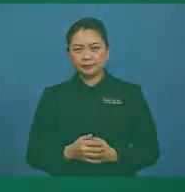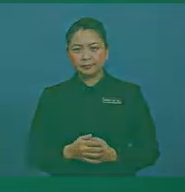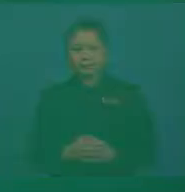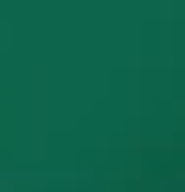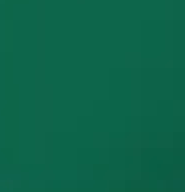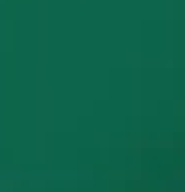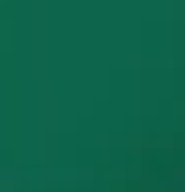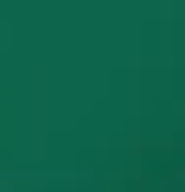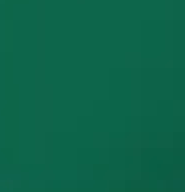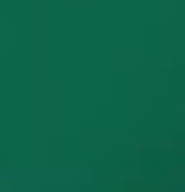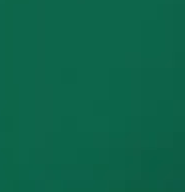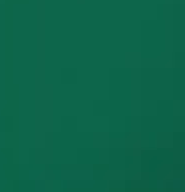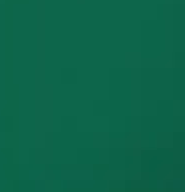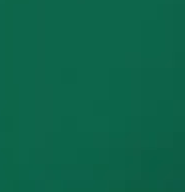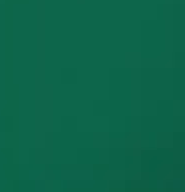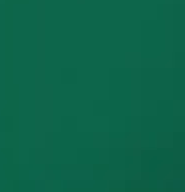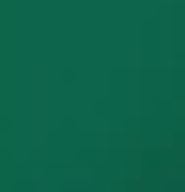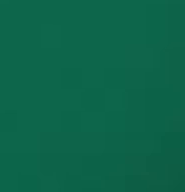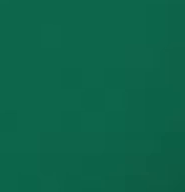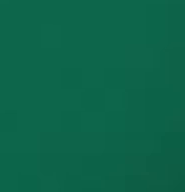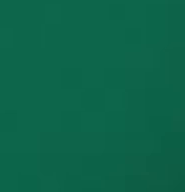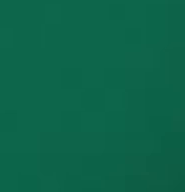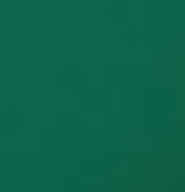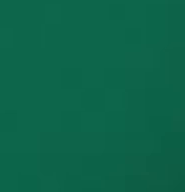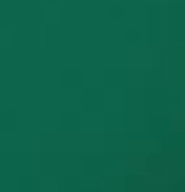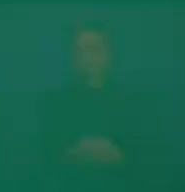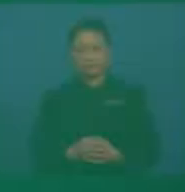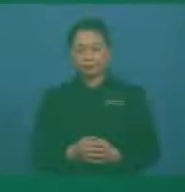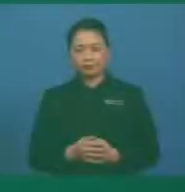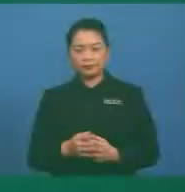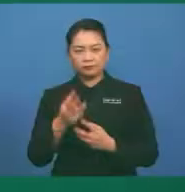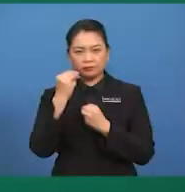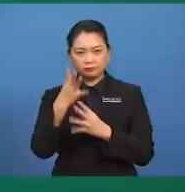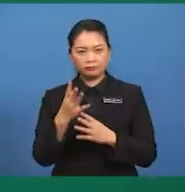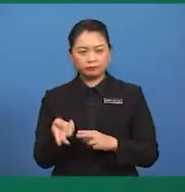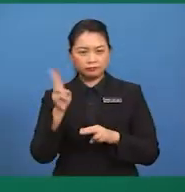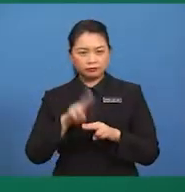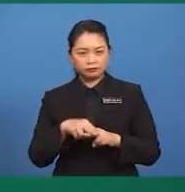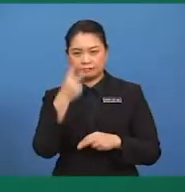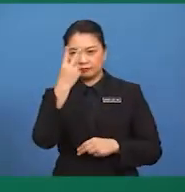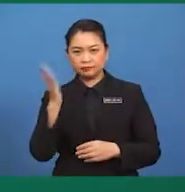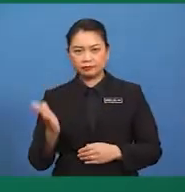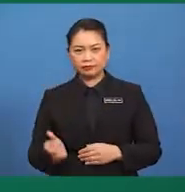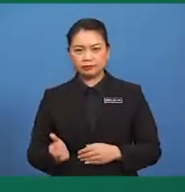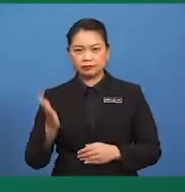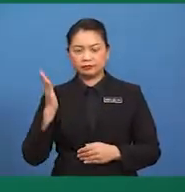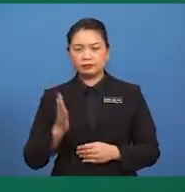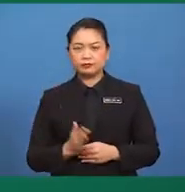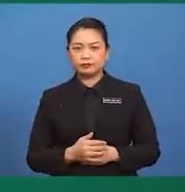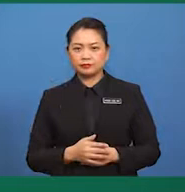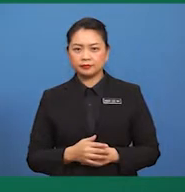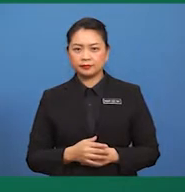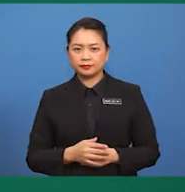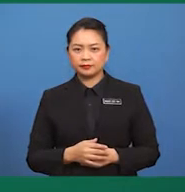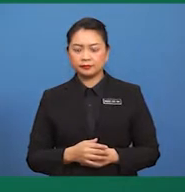RM73,400. Peruntukan hutang ragu kredit RM3,100. Maklumat tambahan, peruntukan hutang ragu